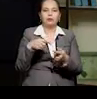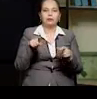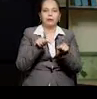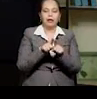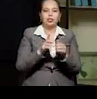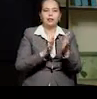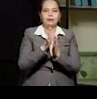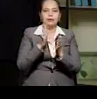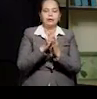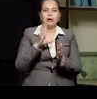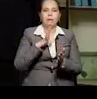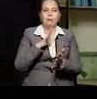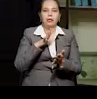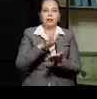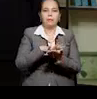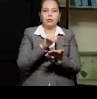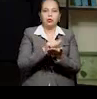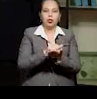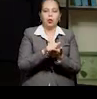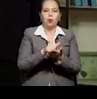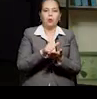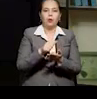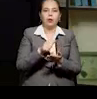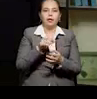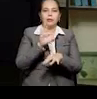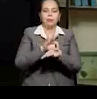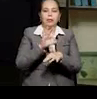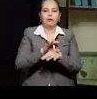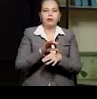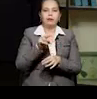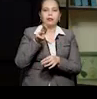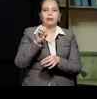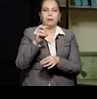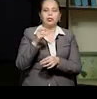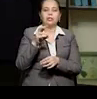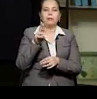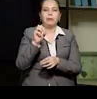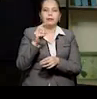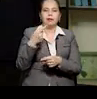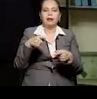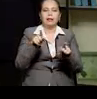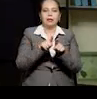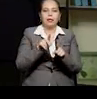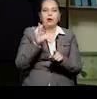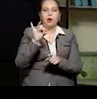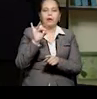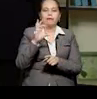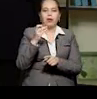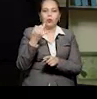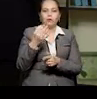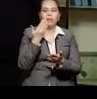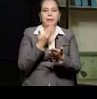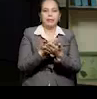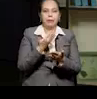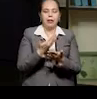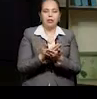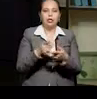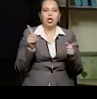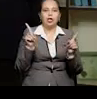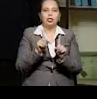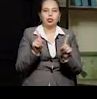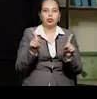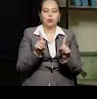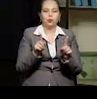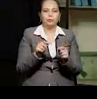также было поражено заболеванием табачной мозаики. Таким образом, Ивановский предположил, что